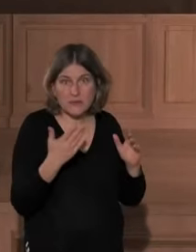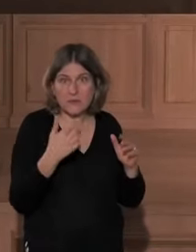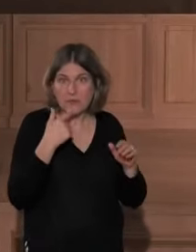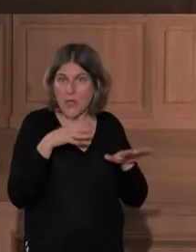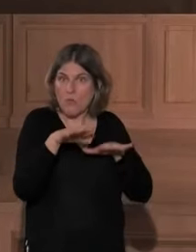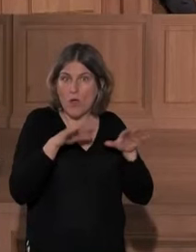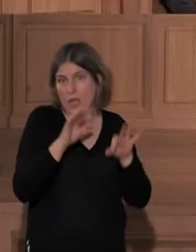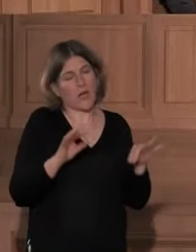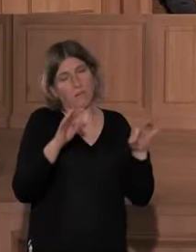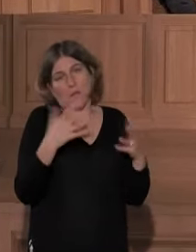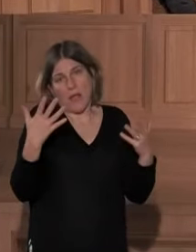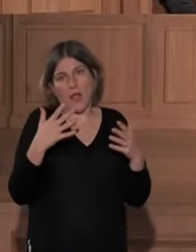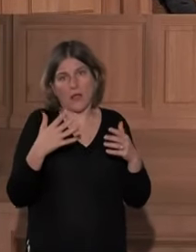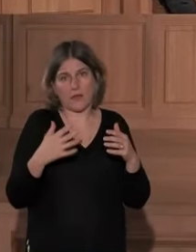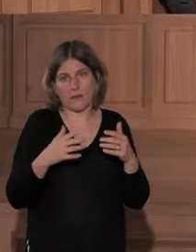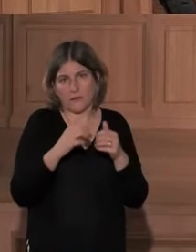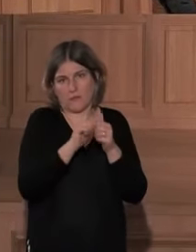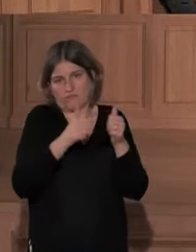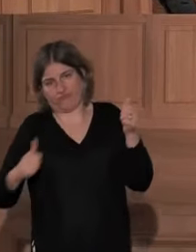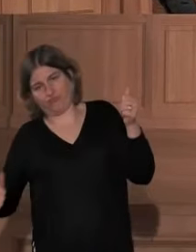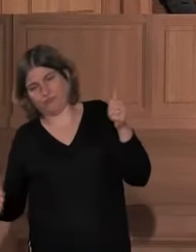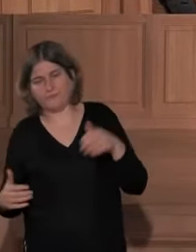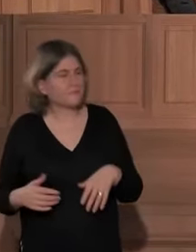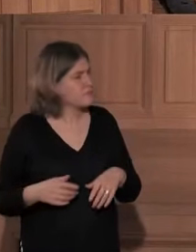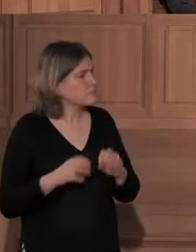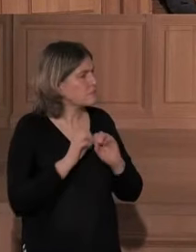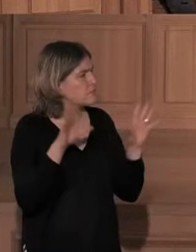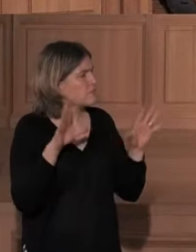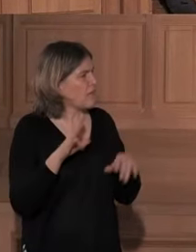après, s'il y a des parents qui regardent... J'aime bien Claire Chazal, c'est pas...